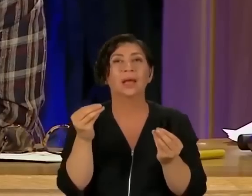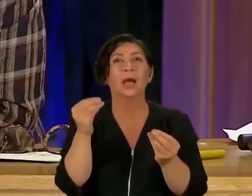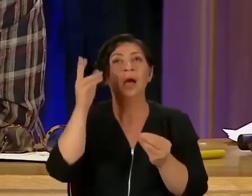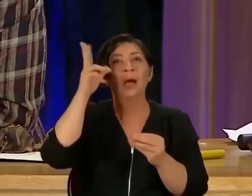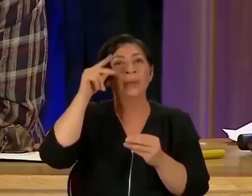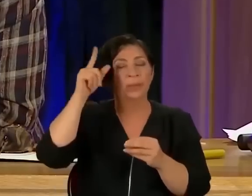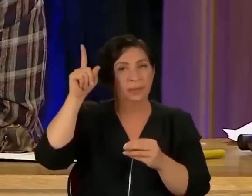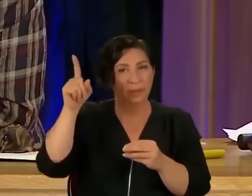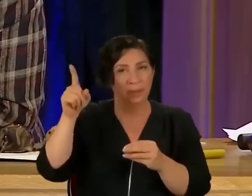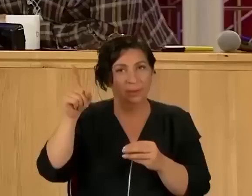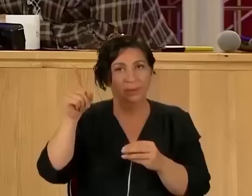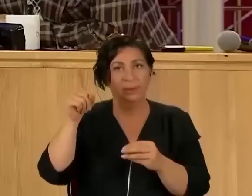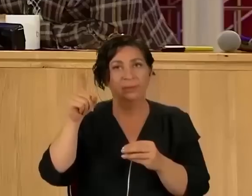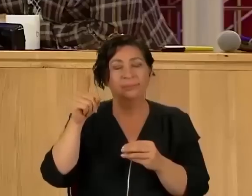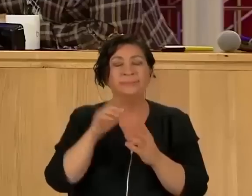Amerika'da